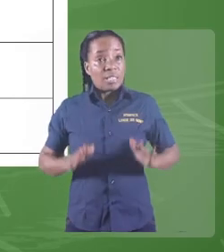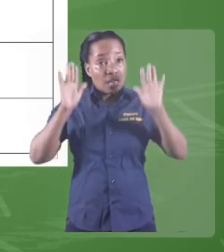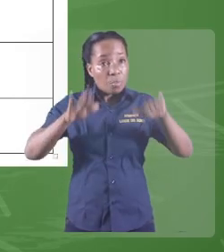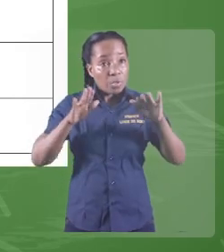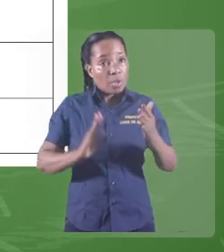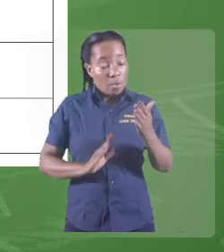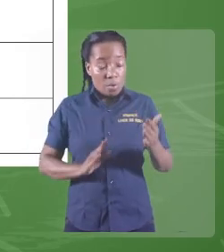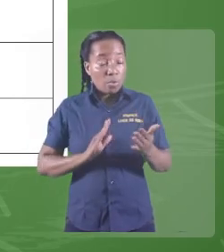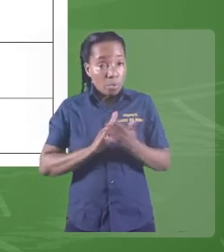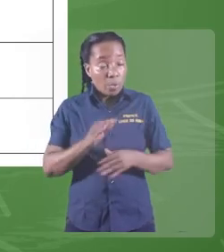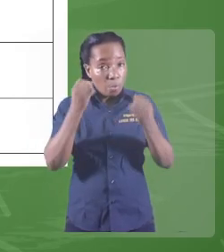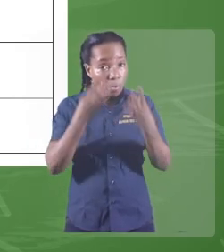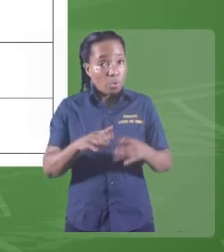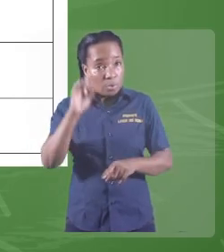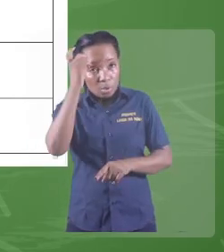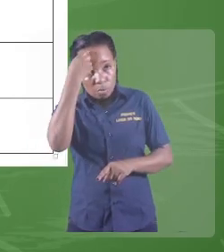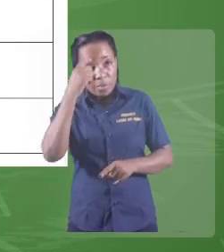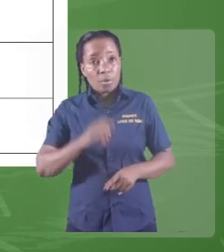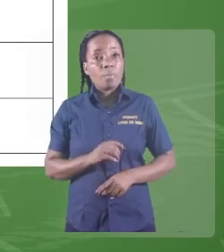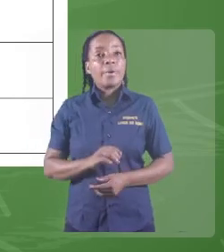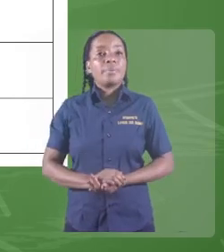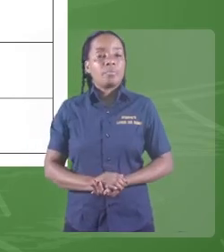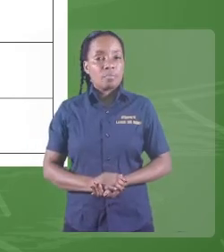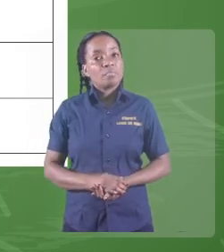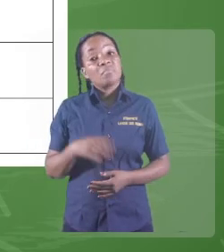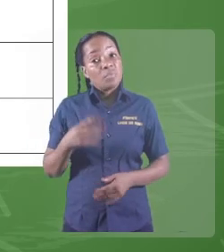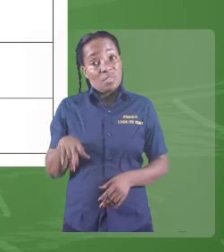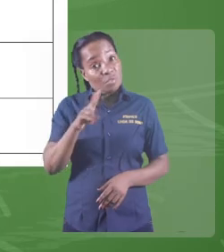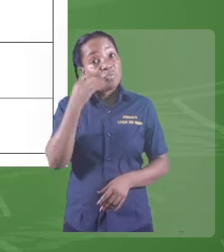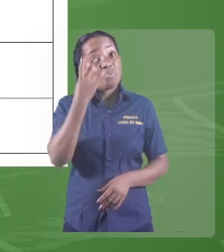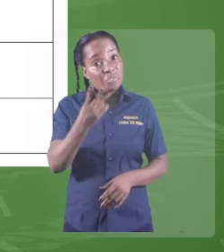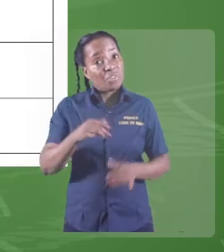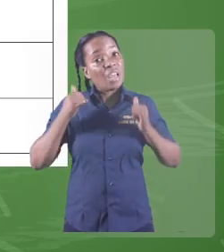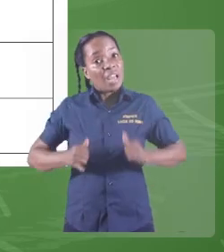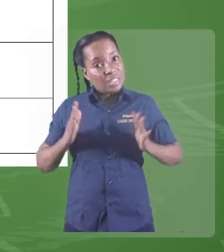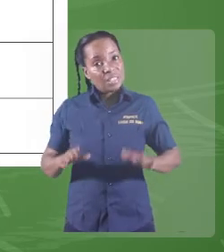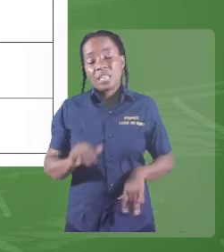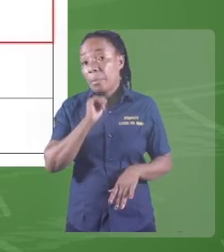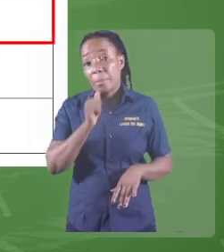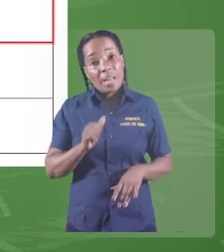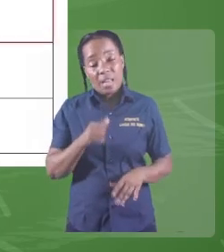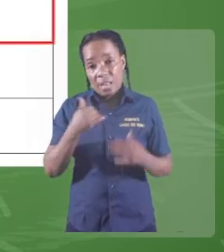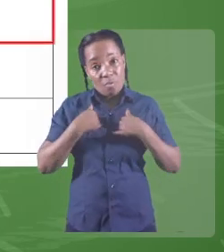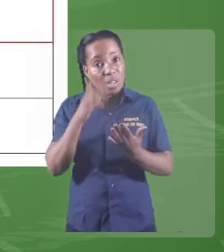au conseil de gouvernement. On a bien vu que les Algériens n'avaient pas de droits, donc